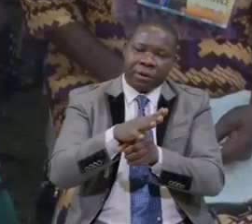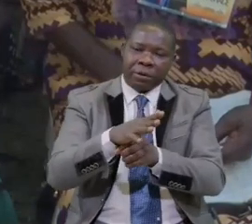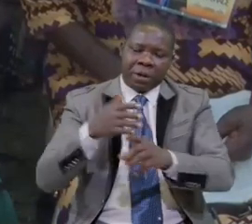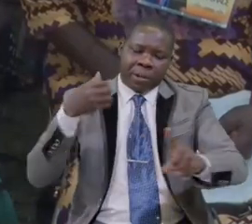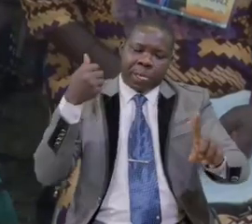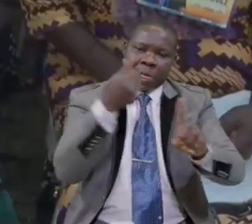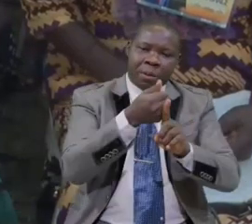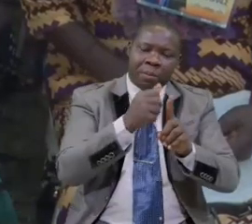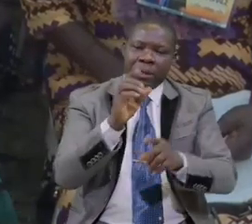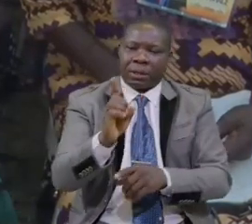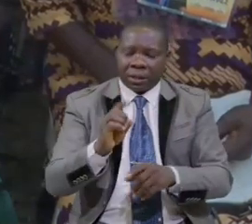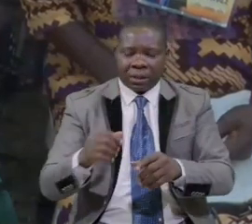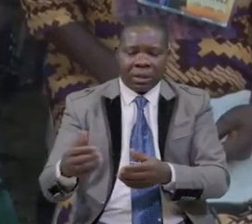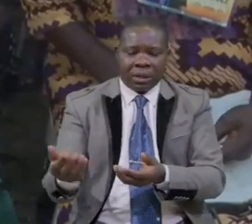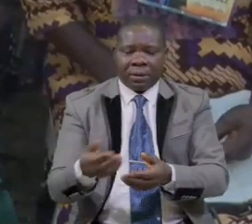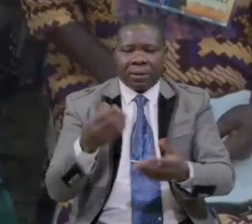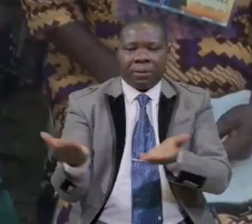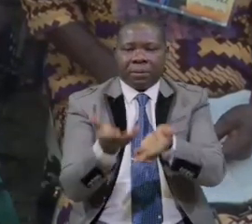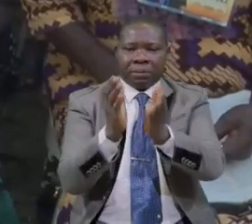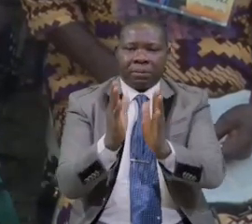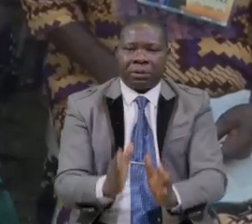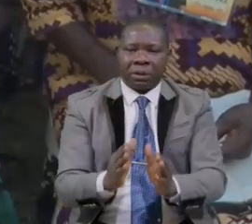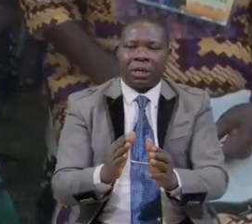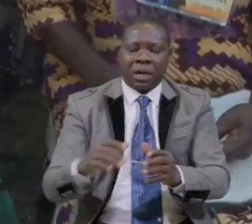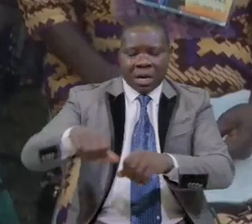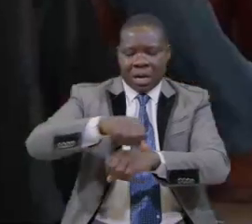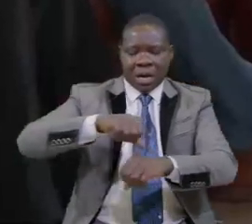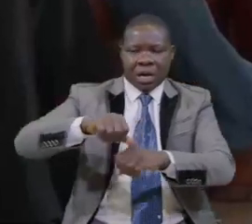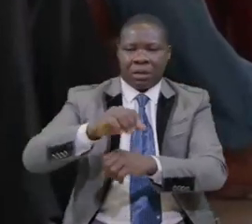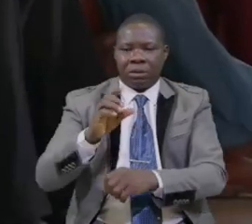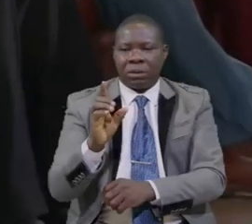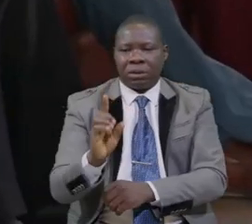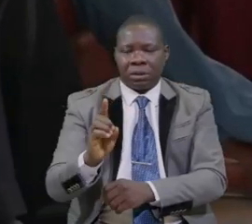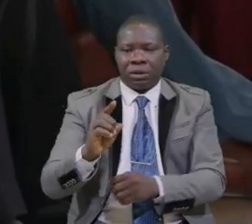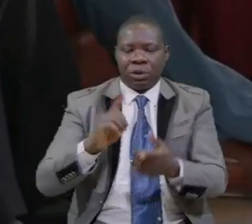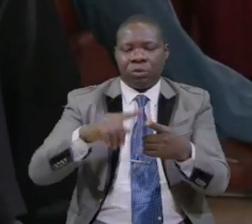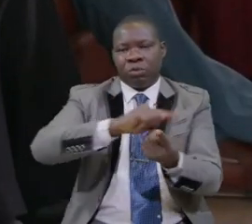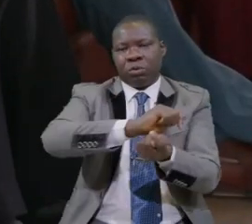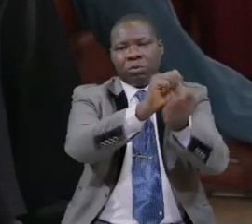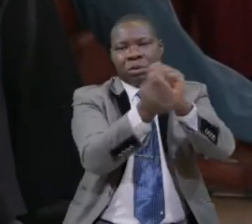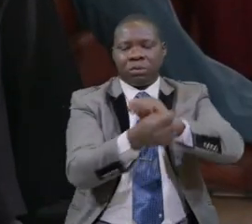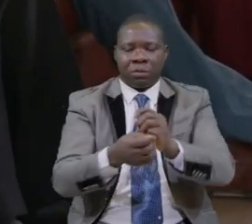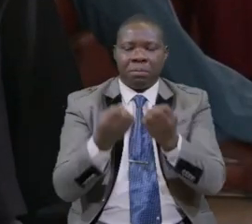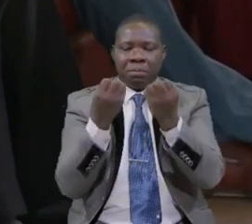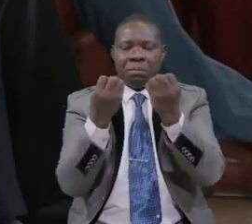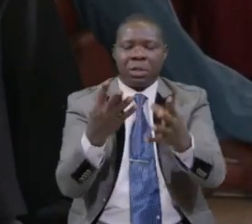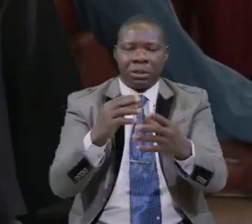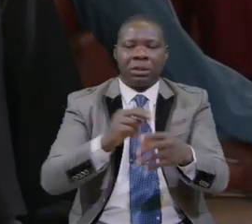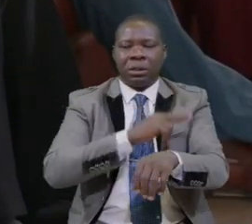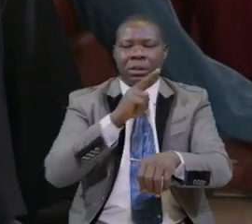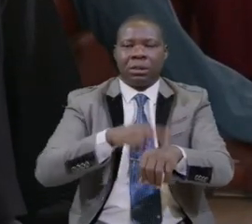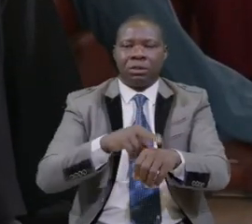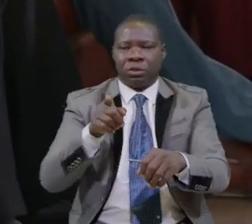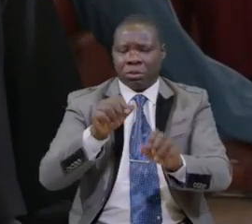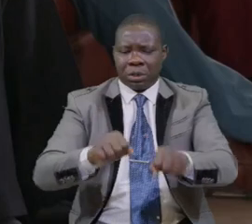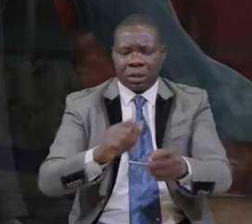Le messager consumé et impacté, loin, pour transformer plusieurs nations. Tu